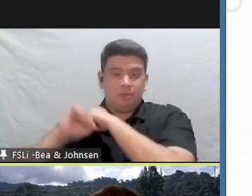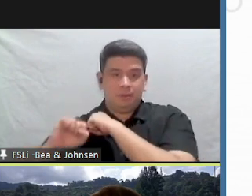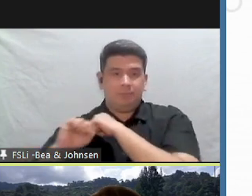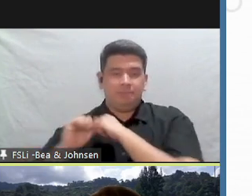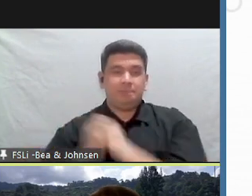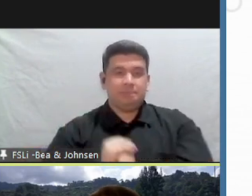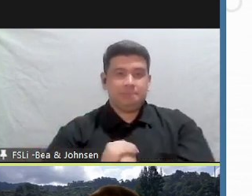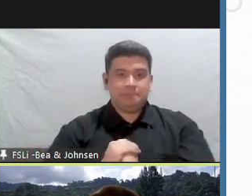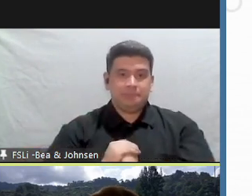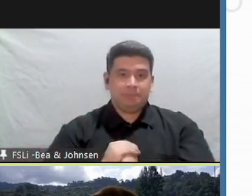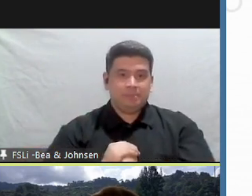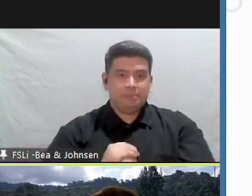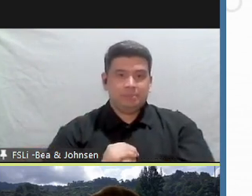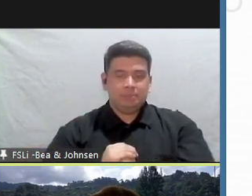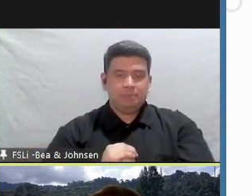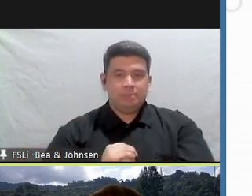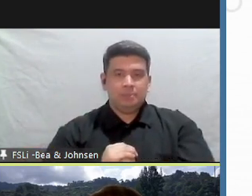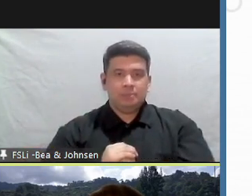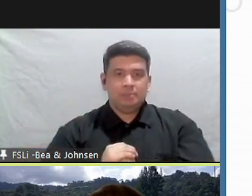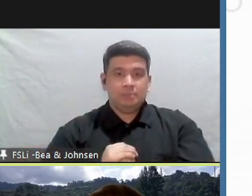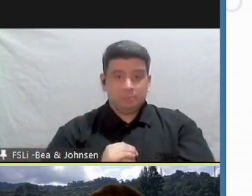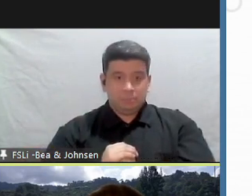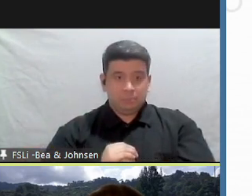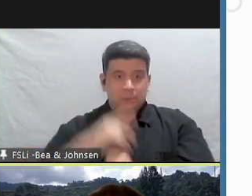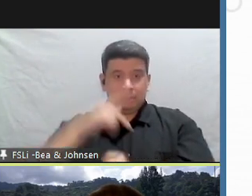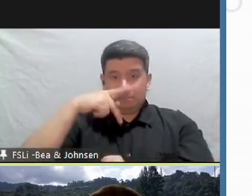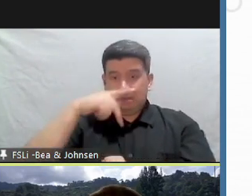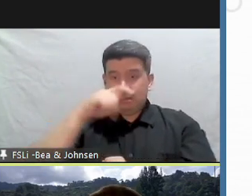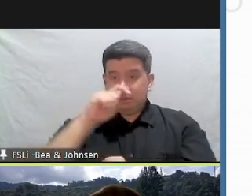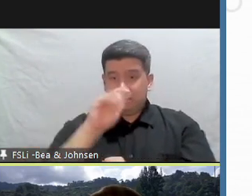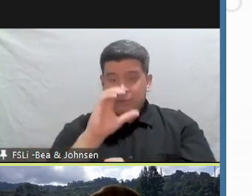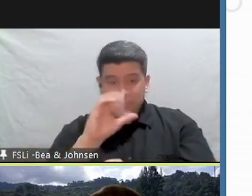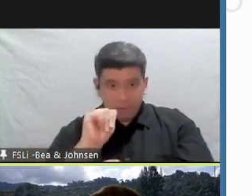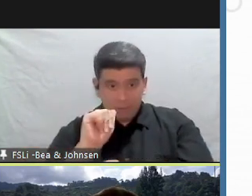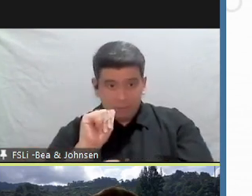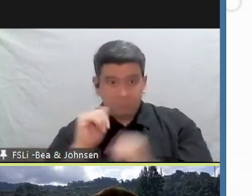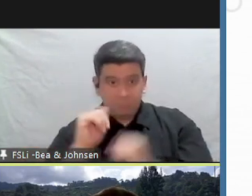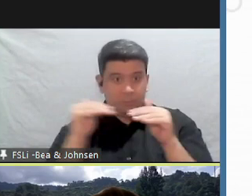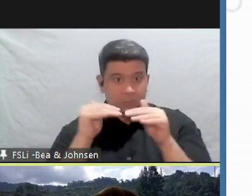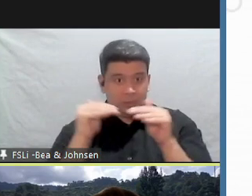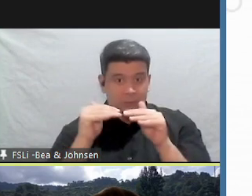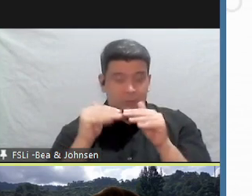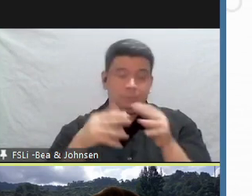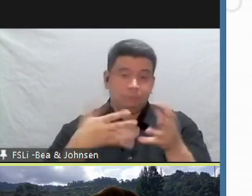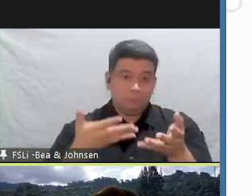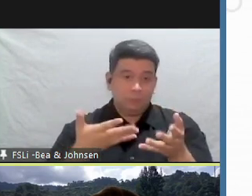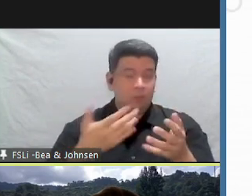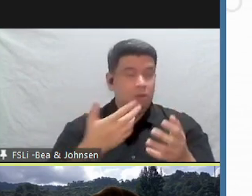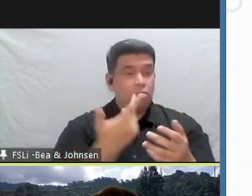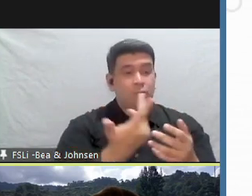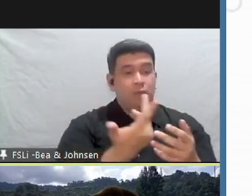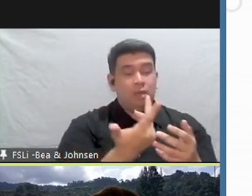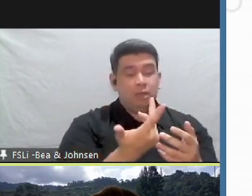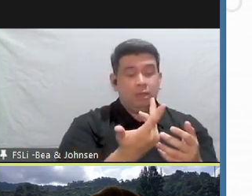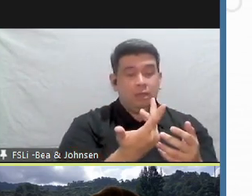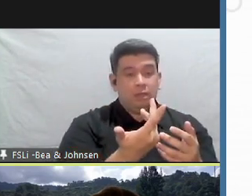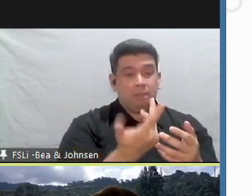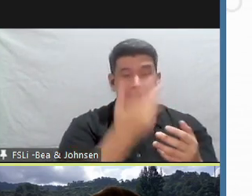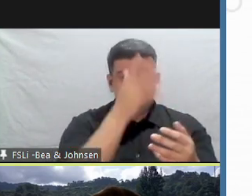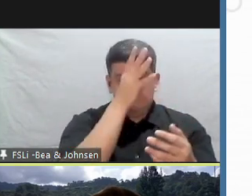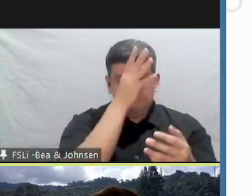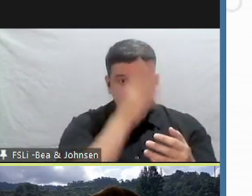mga PTCA meeting para ipaliwanag yung MTBMLE, kinakausap yung mga guro at mga principal.